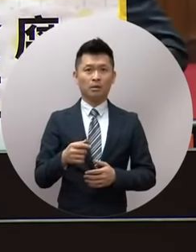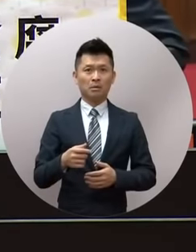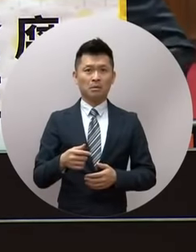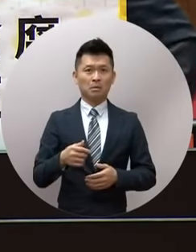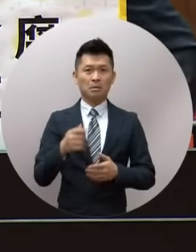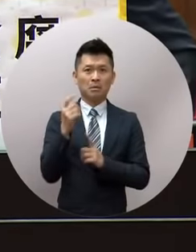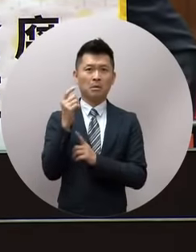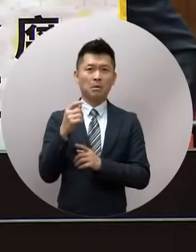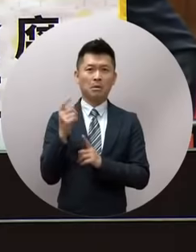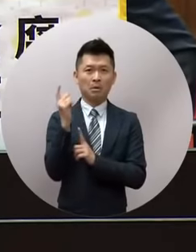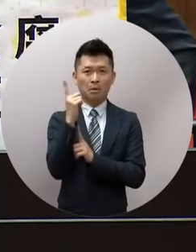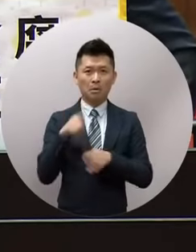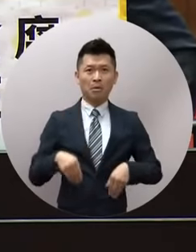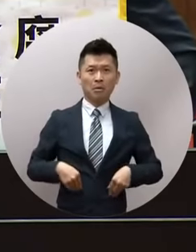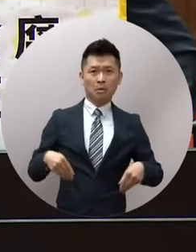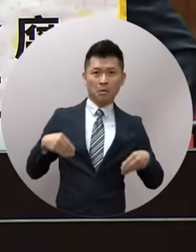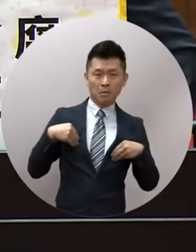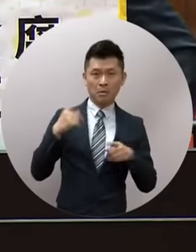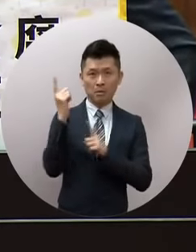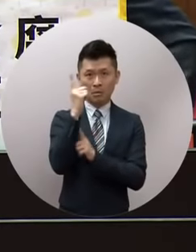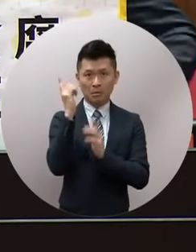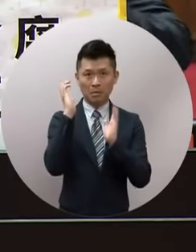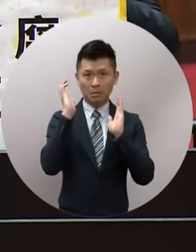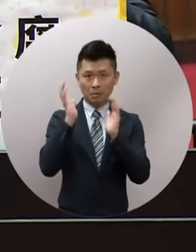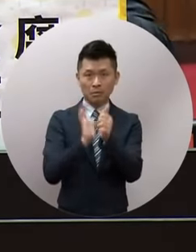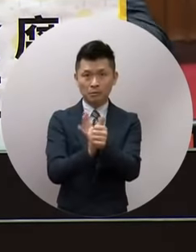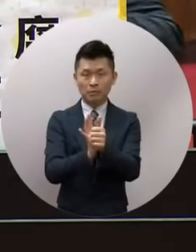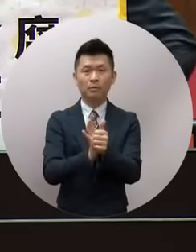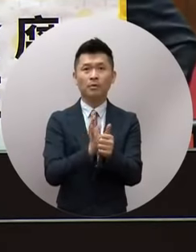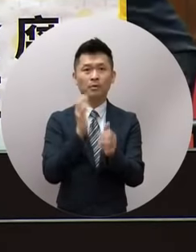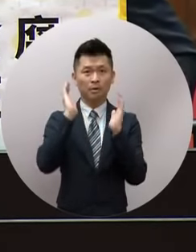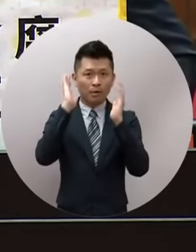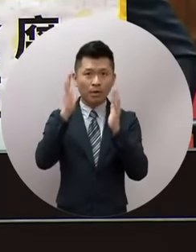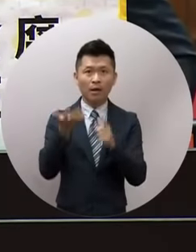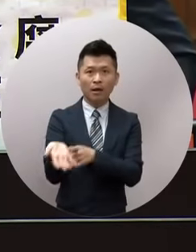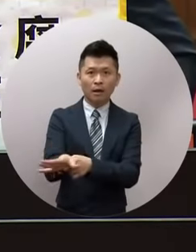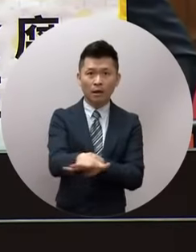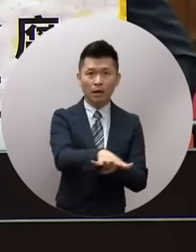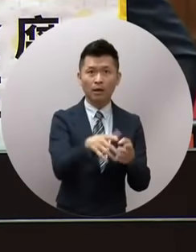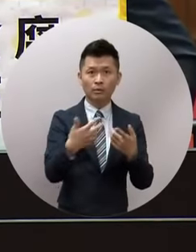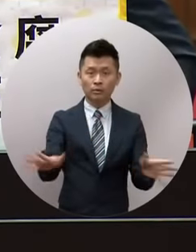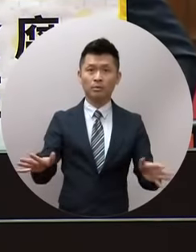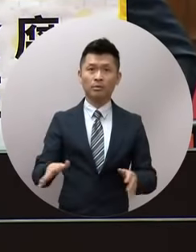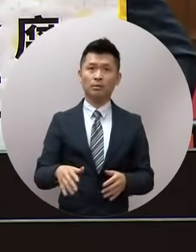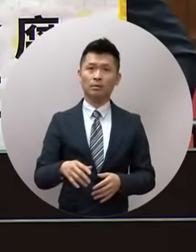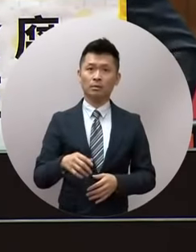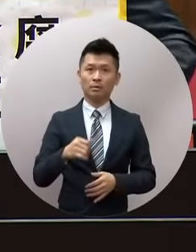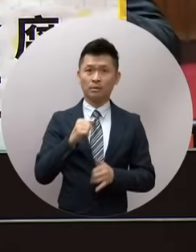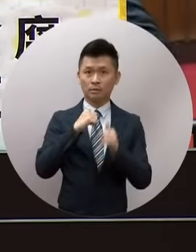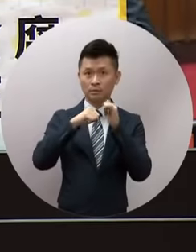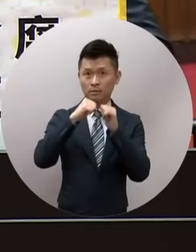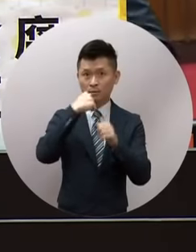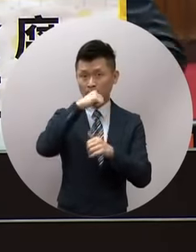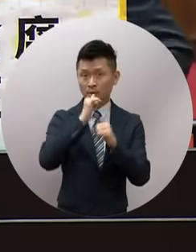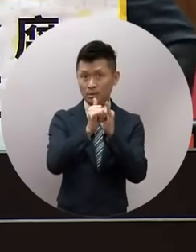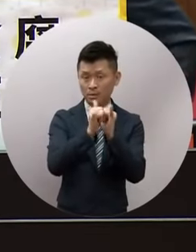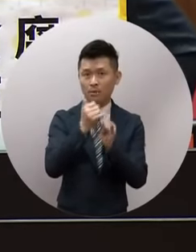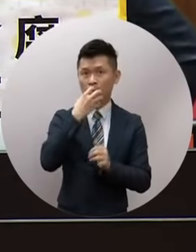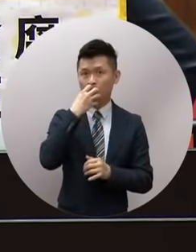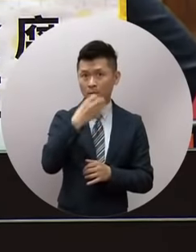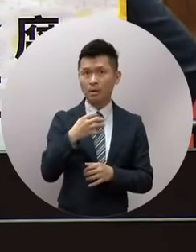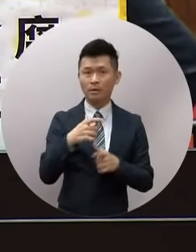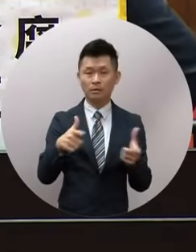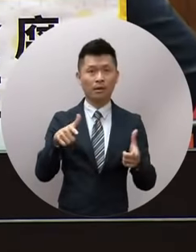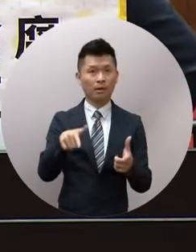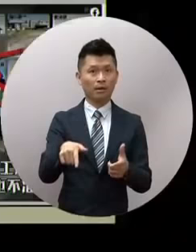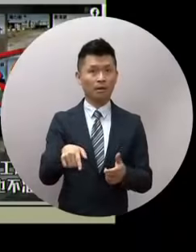要孤儿的囡仔，然后去做这些事情，那台湾社会为这个付出这么大的代价， 所以我认为说，你